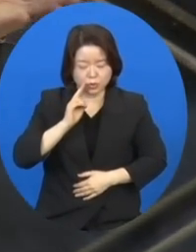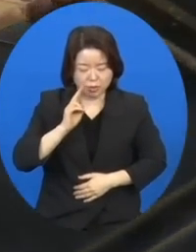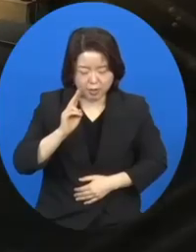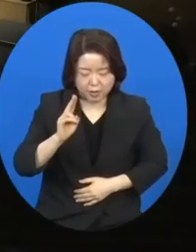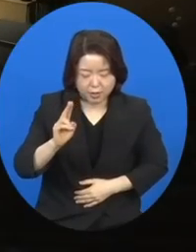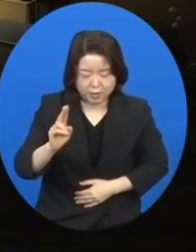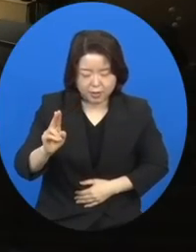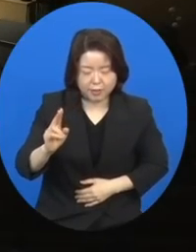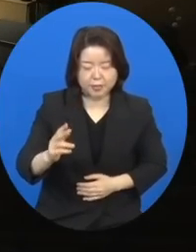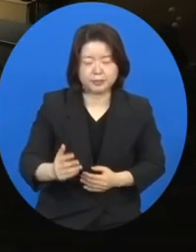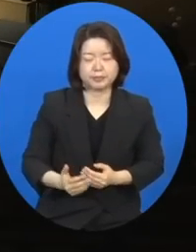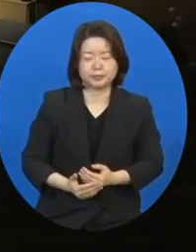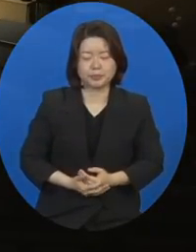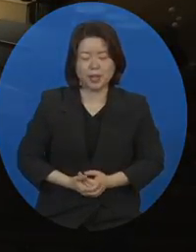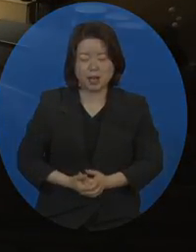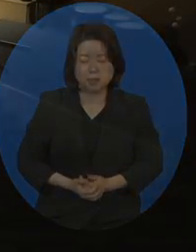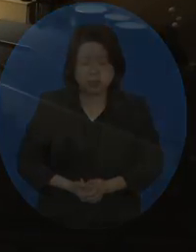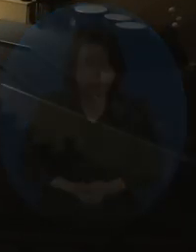주여,